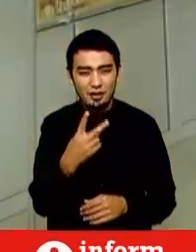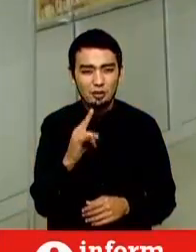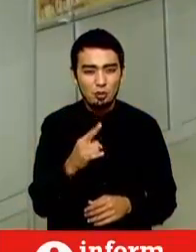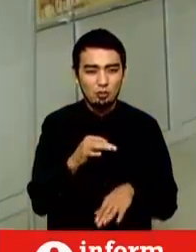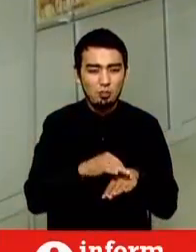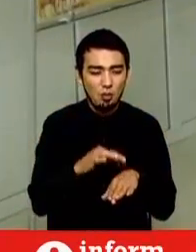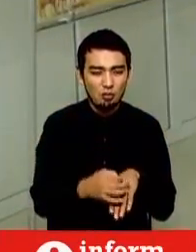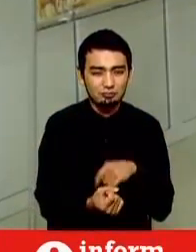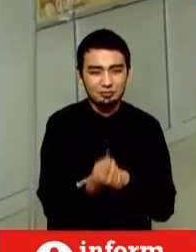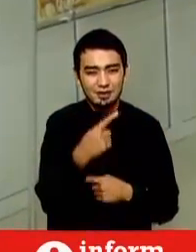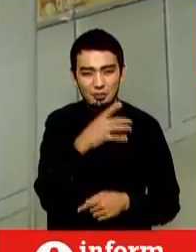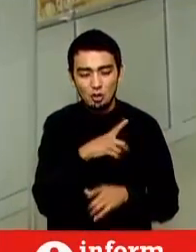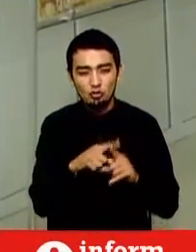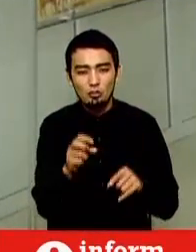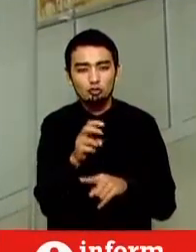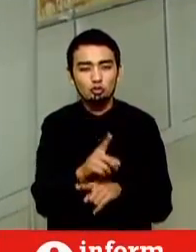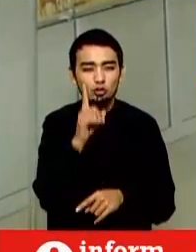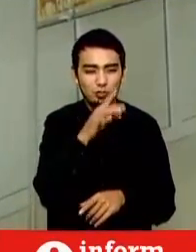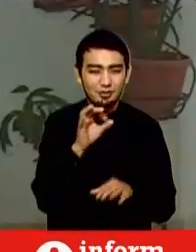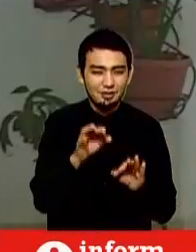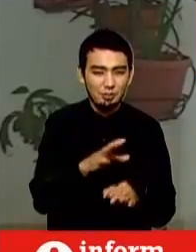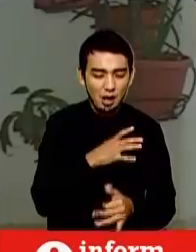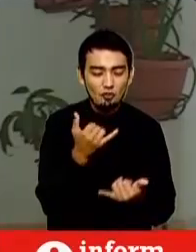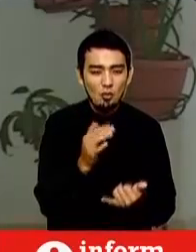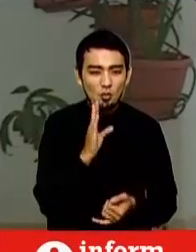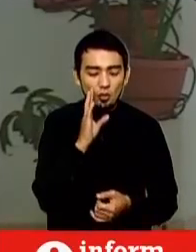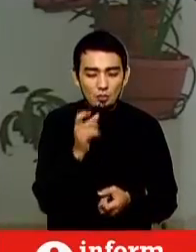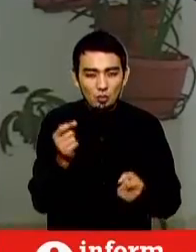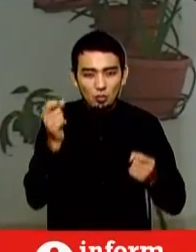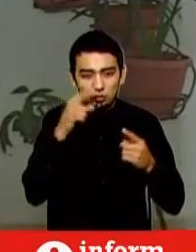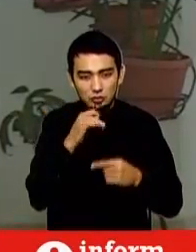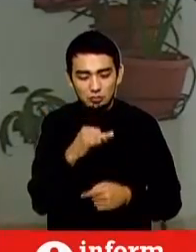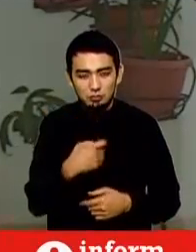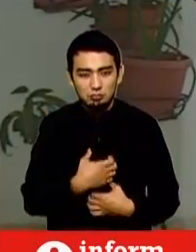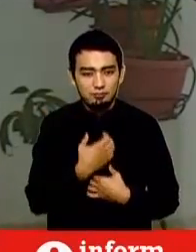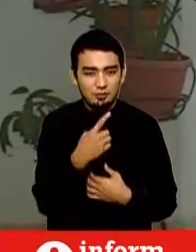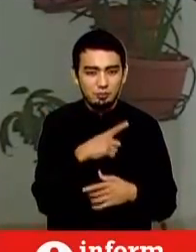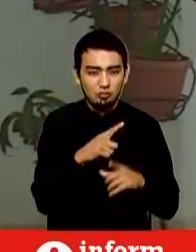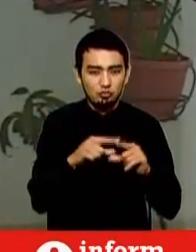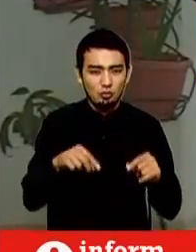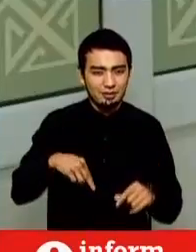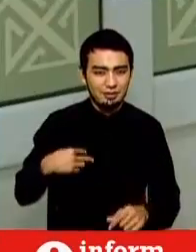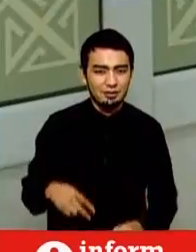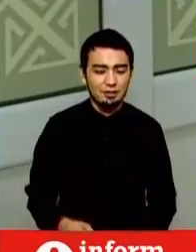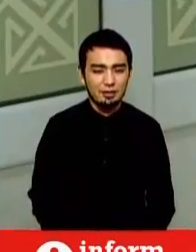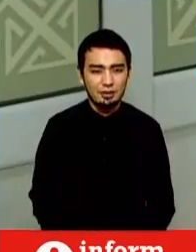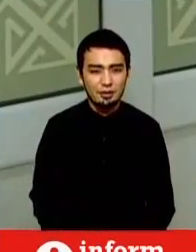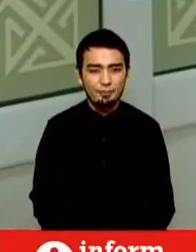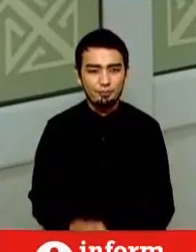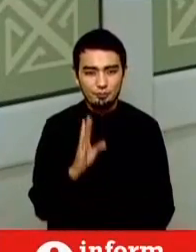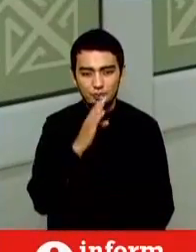байланысты сабаққа келмейтінін айтқан. Бірақ бүгін таңертең өзімізде сұмдық жаңалықты естіп, абдырап қалдық дейді мектеп директоры.